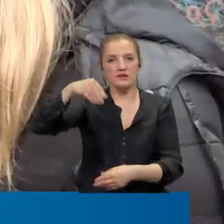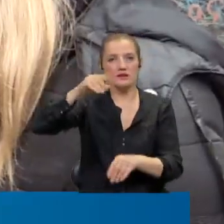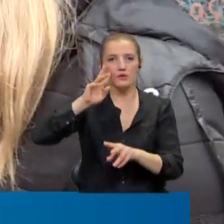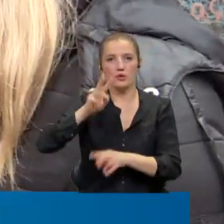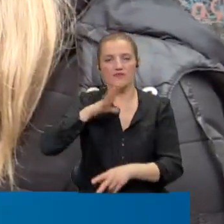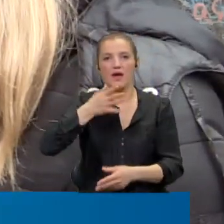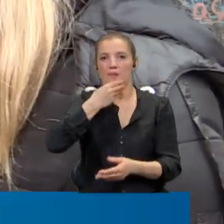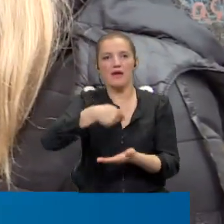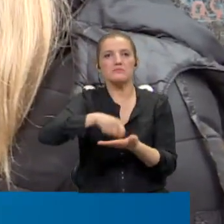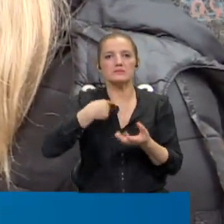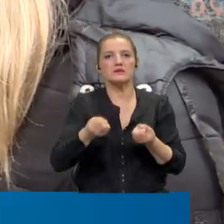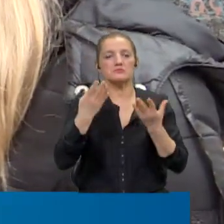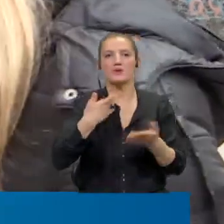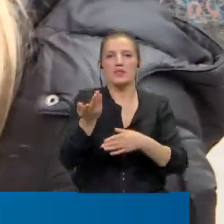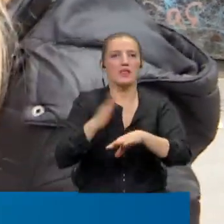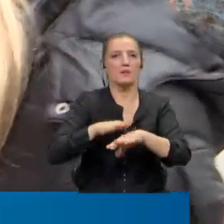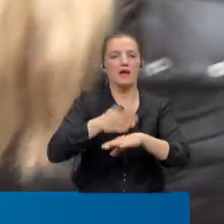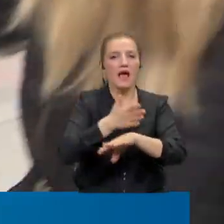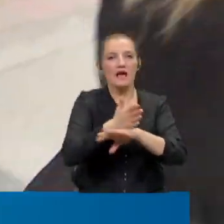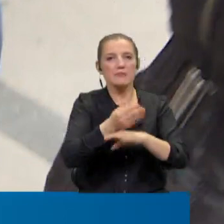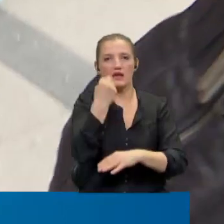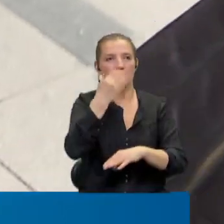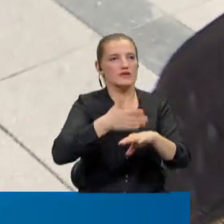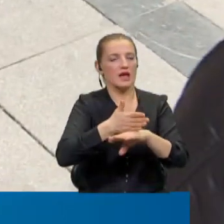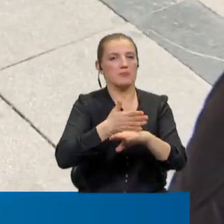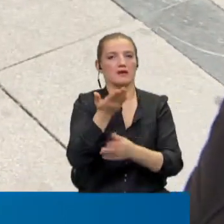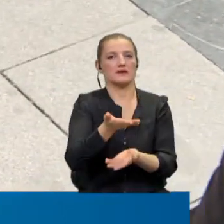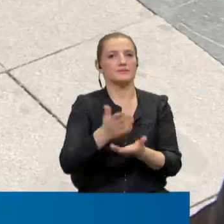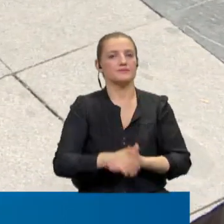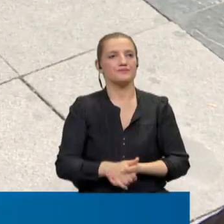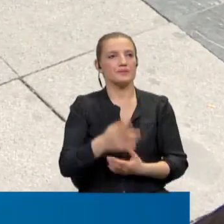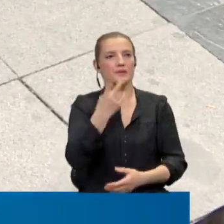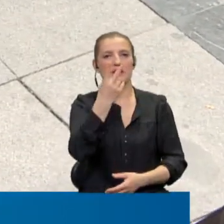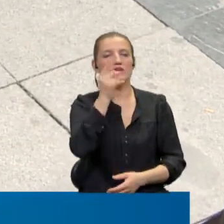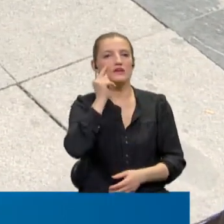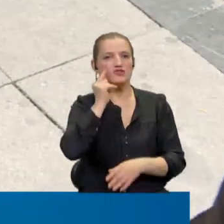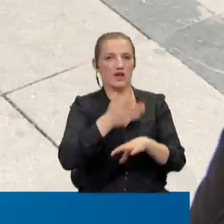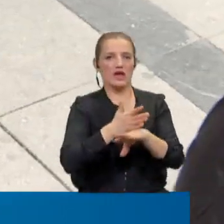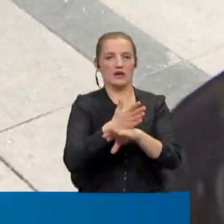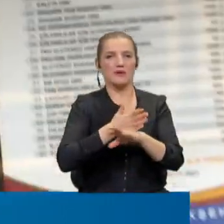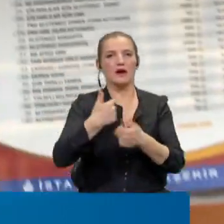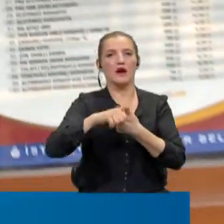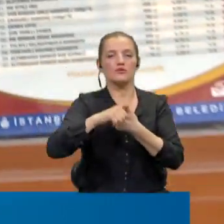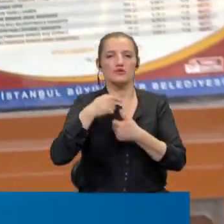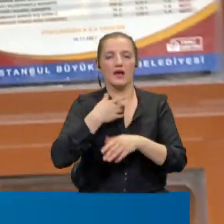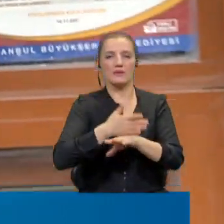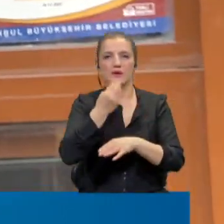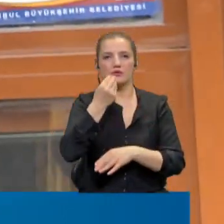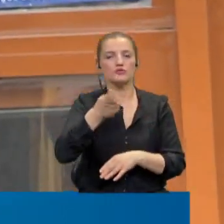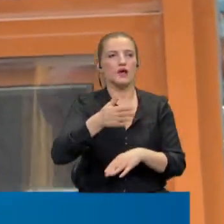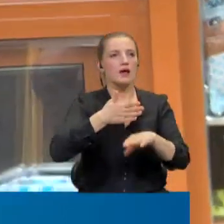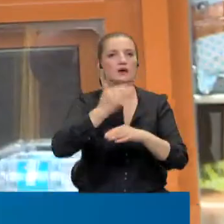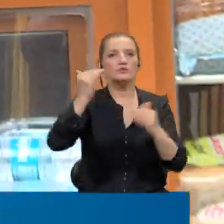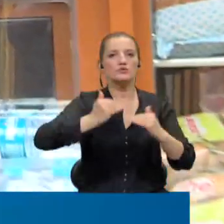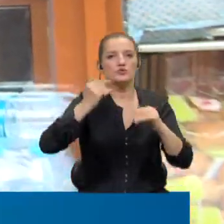mü emekliyim o ekmek yok ekmek iki kişi de ekmek özçakar koca ucuz halk